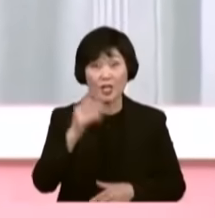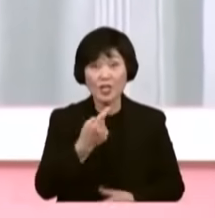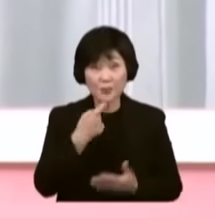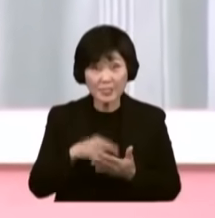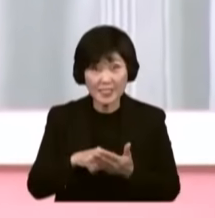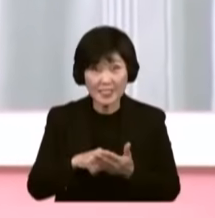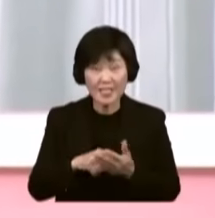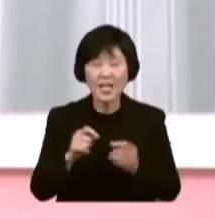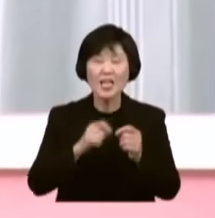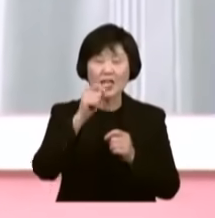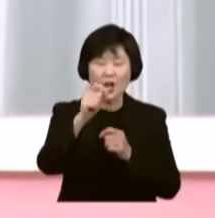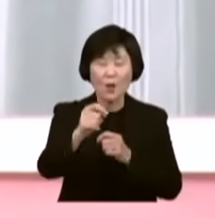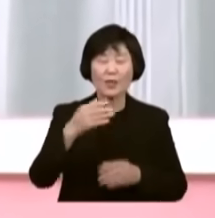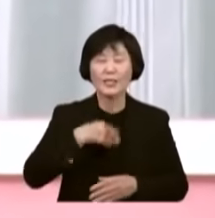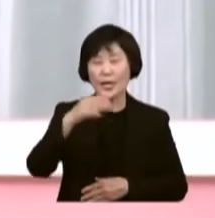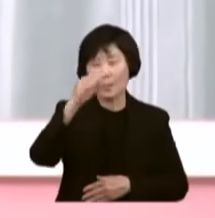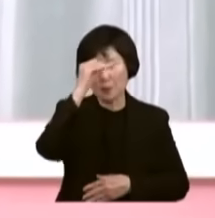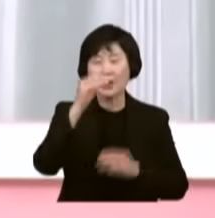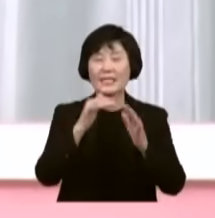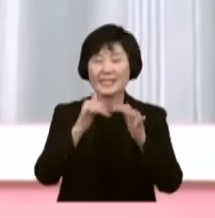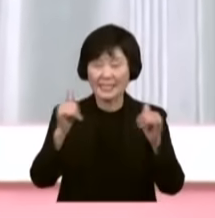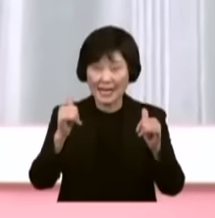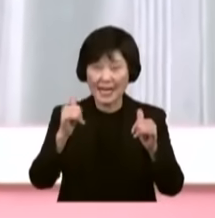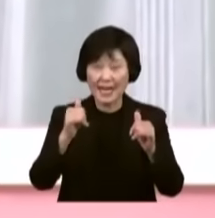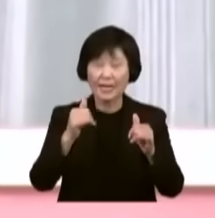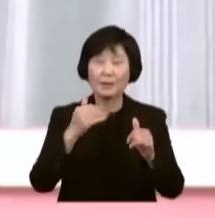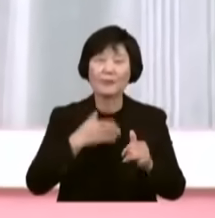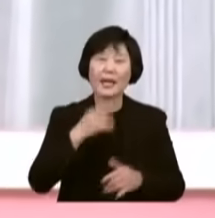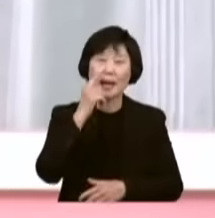나의 롤모델 아빠 사랑해.